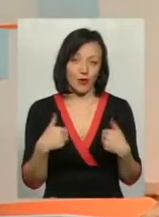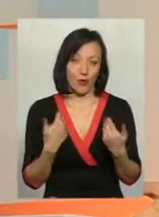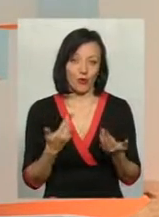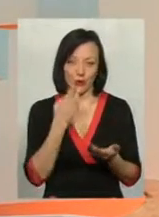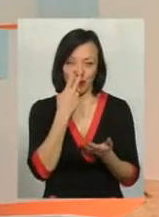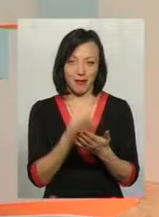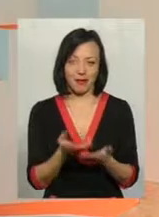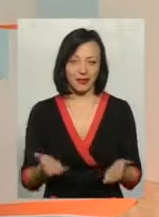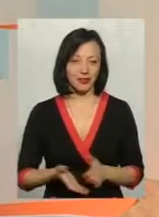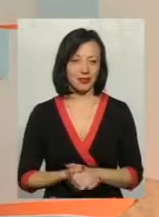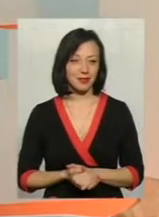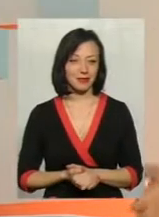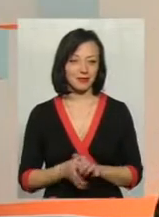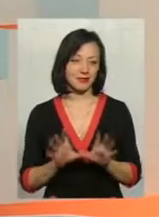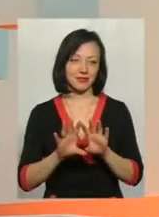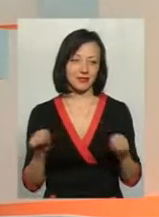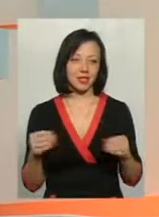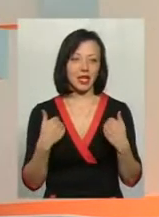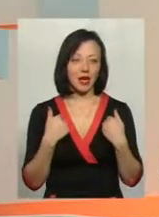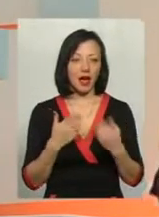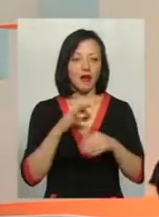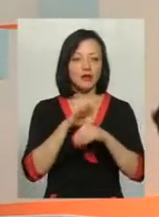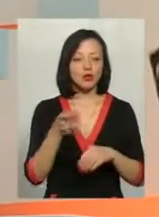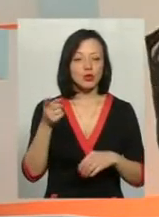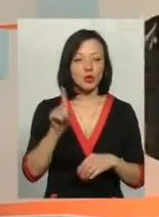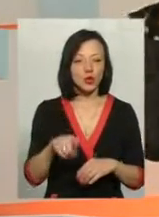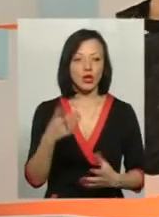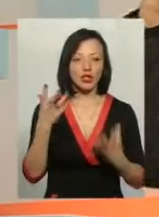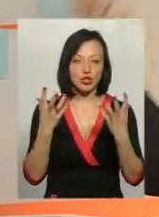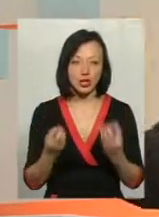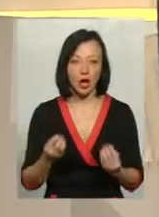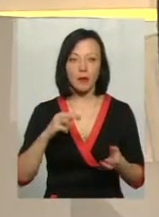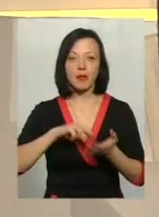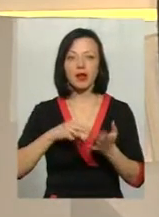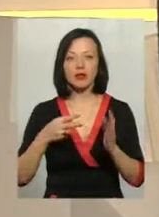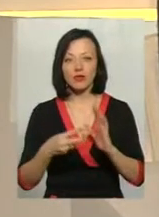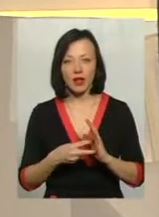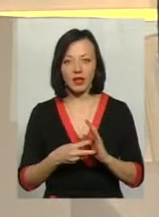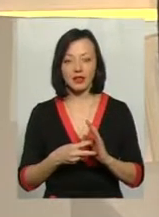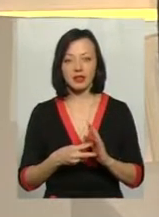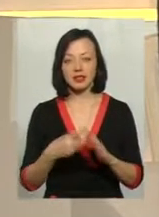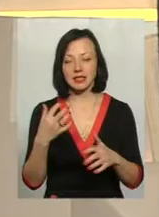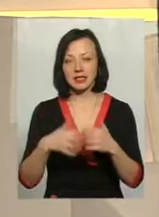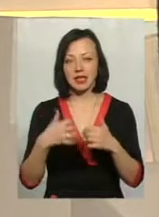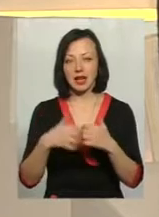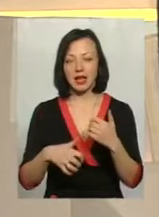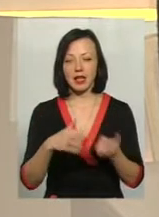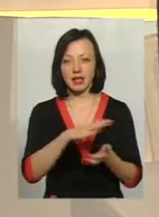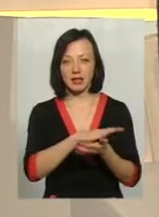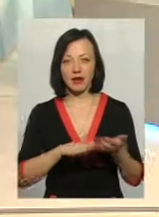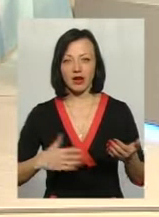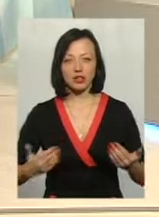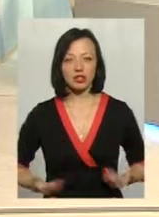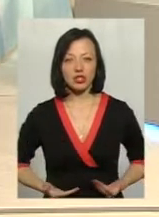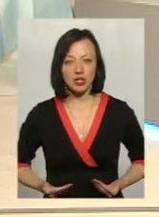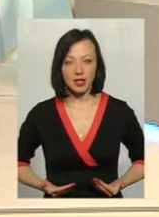хочемо. От і все. Тобто я до того, що якби ми ще планували, знаєте, в нас середня тривалість